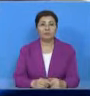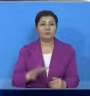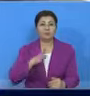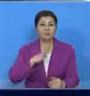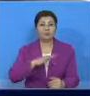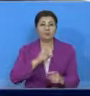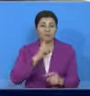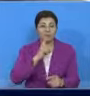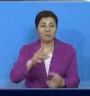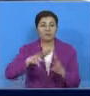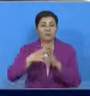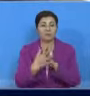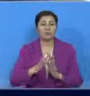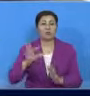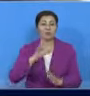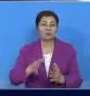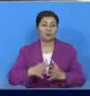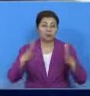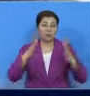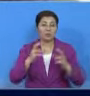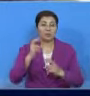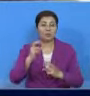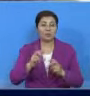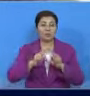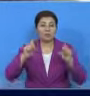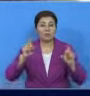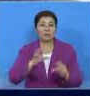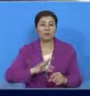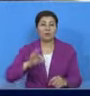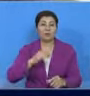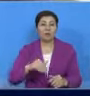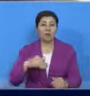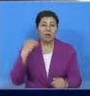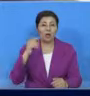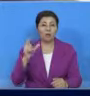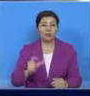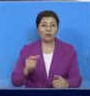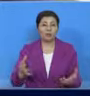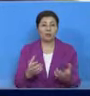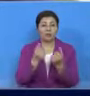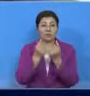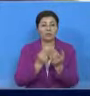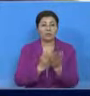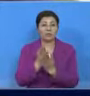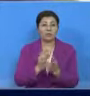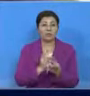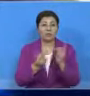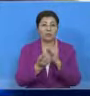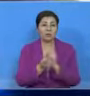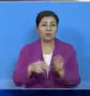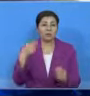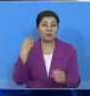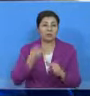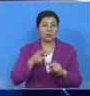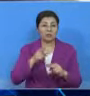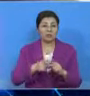Побывали в отдаленных населенных пунктах области, в крупных предприятиях областного центра. В целом, актюбинцы поддерживают политические реформы президента. Этому способствует